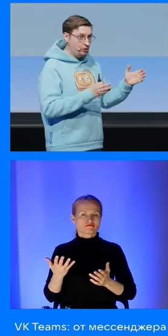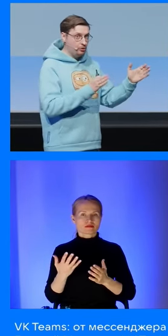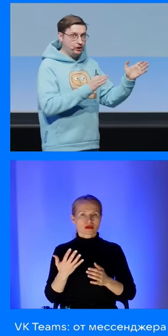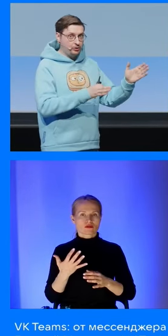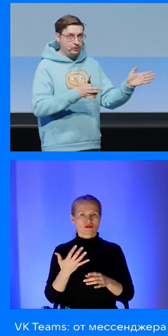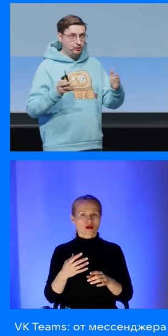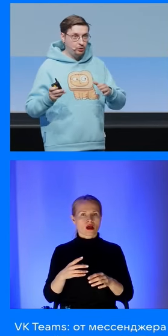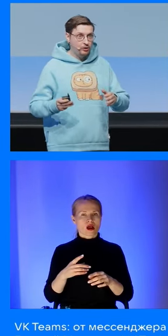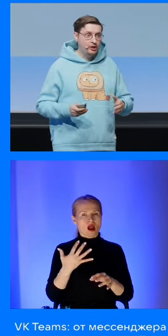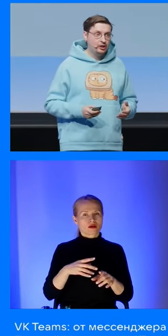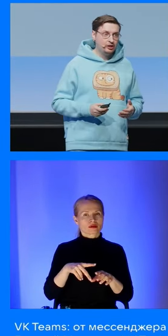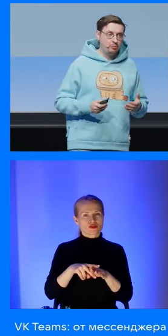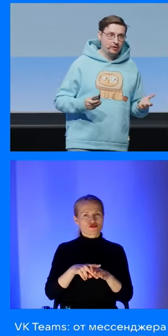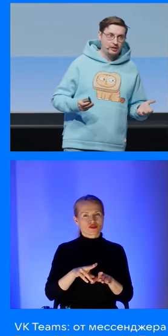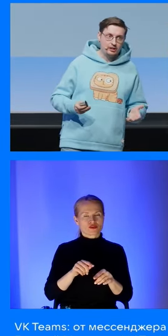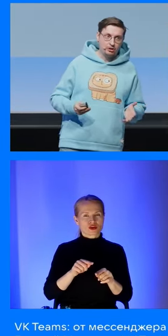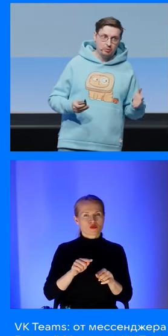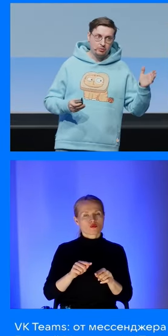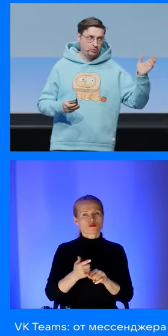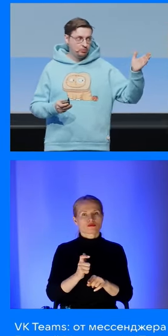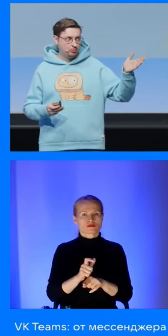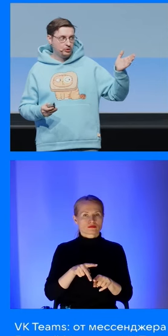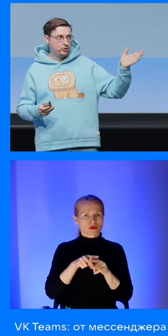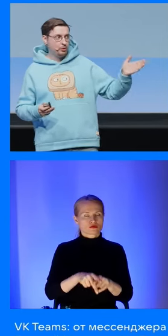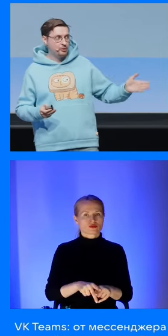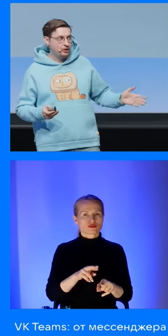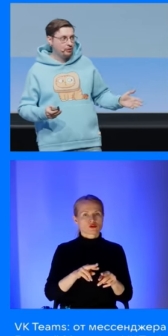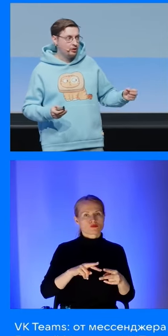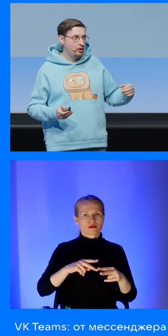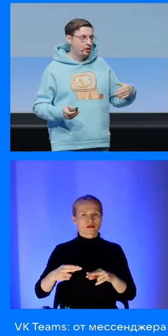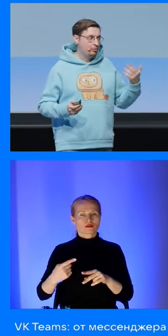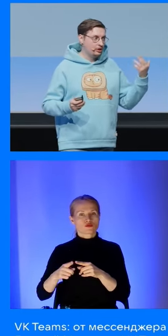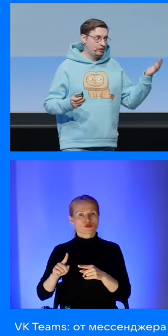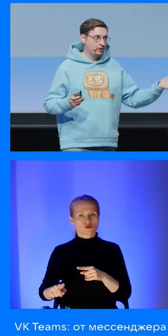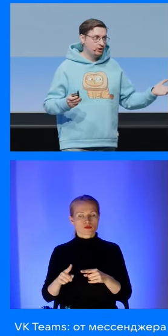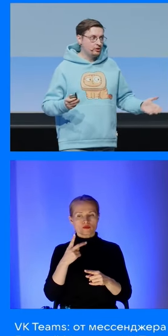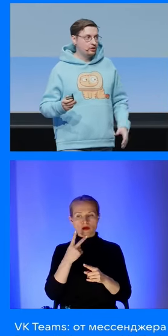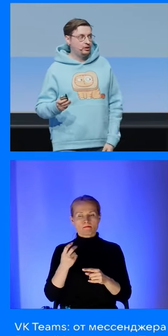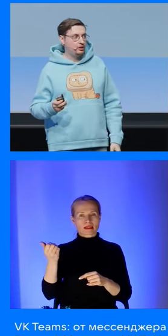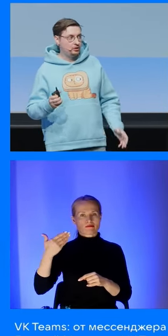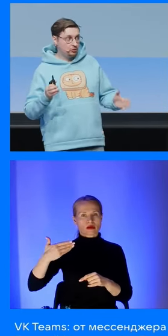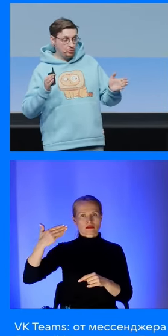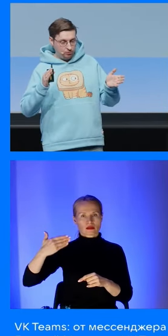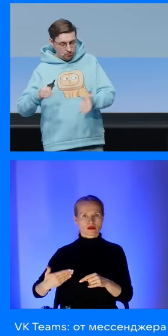горячую ячейку с одного сервера на другой, нам появляется такая задача, мы можем вот здесь ее продемонстрировать. Мы, соответственно, через